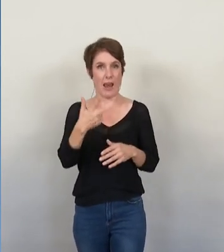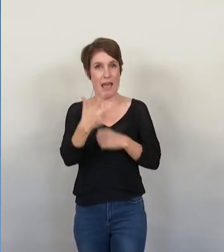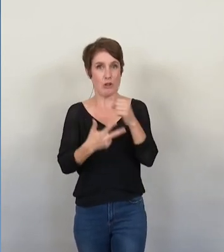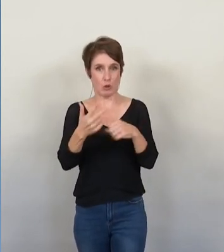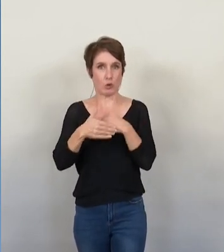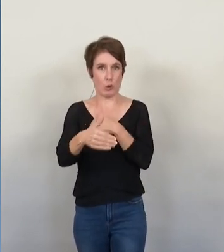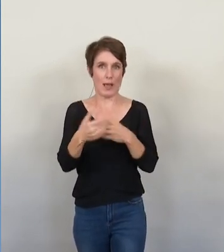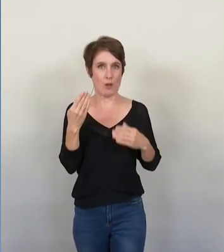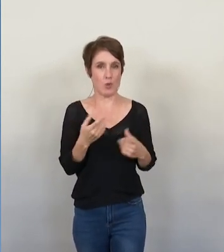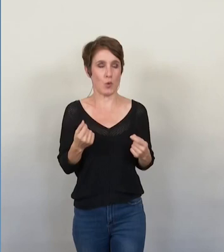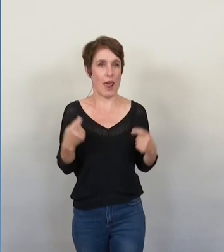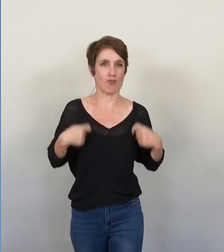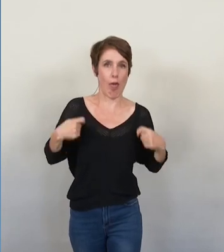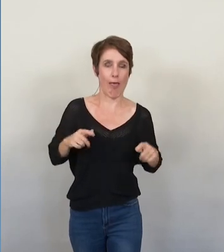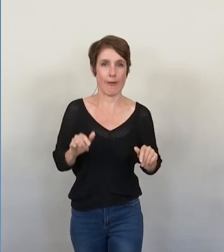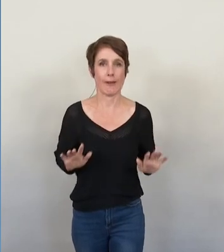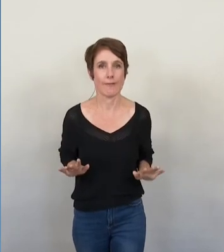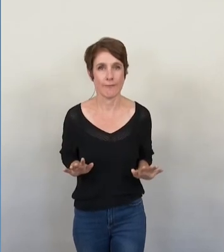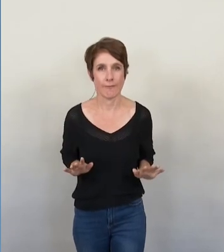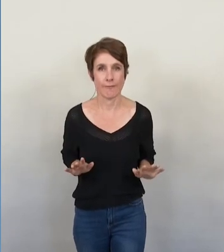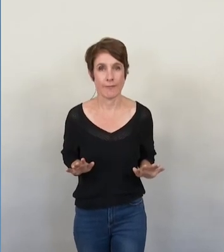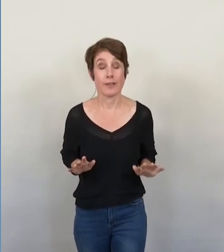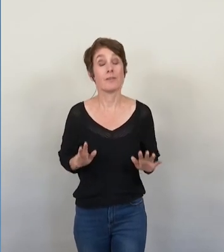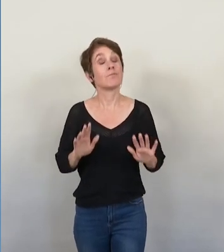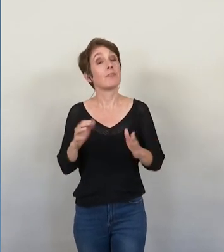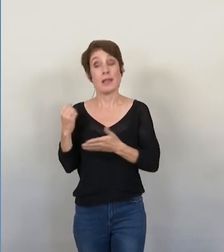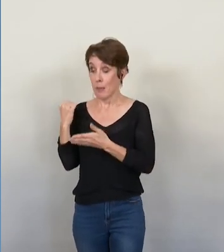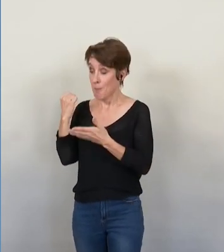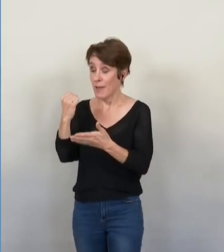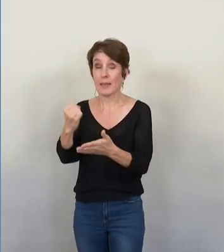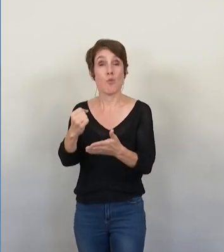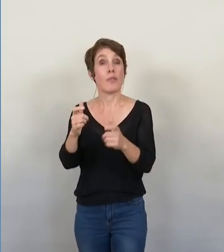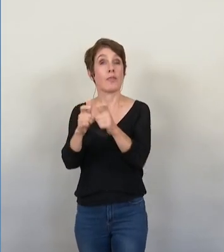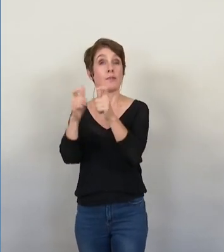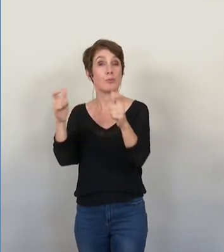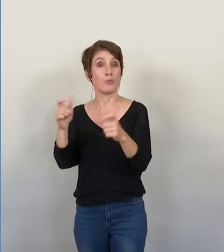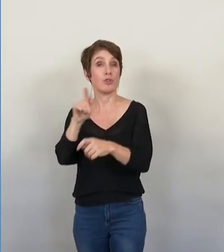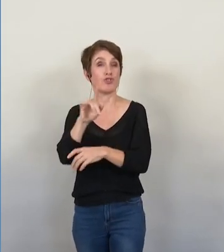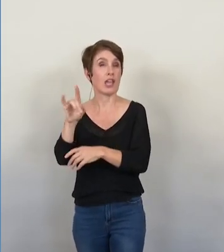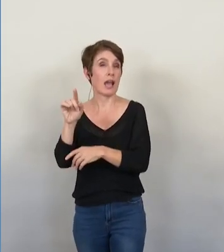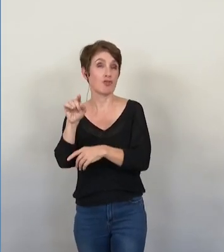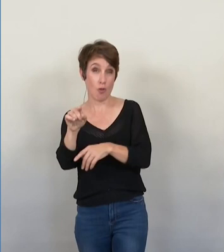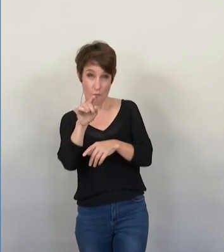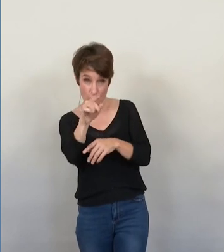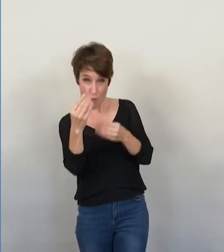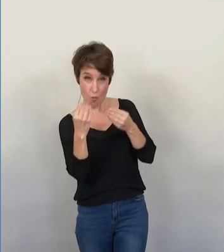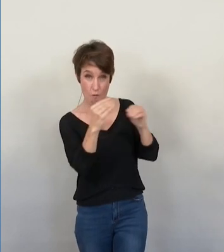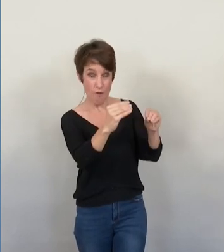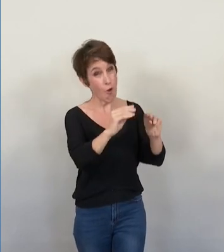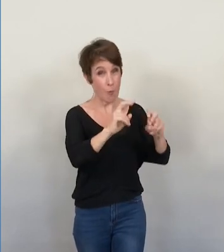d'ailleurs regardons de plus près quelle est la valeur du patrimoine de Grenoble habitat que vous vendez pour 37 millions